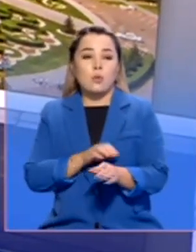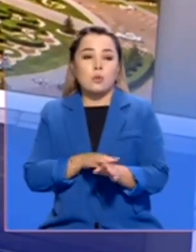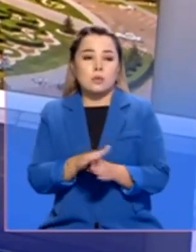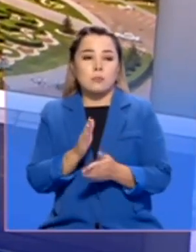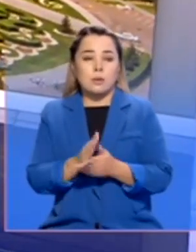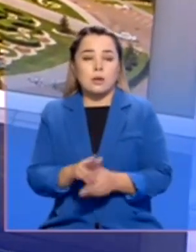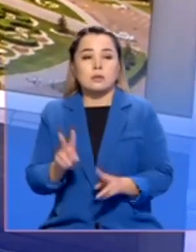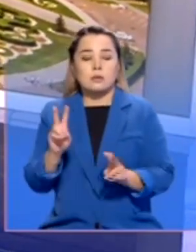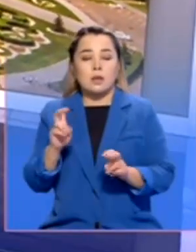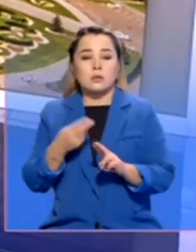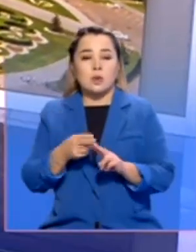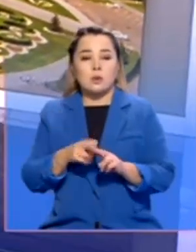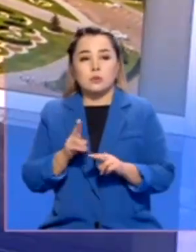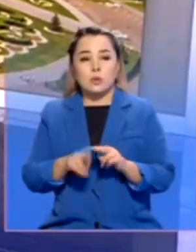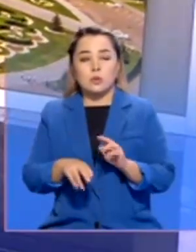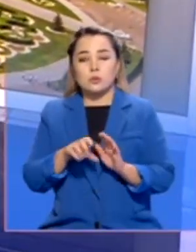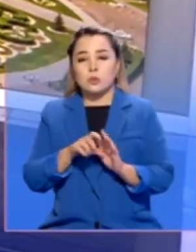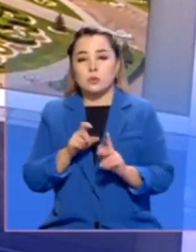жатырмыз. Цитата соңы.